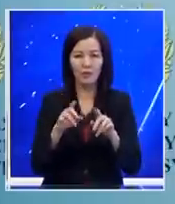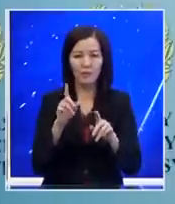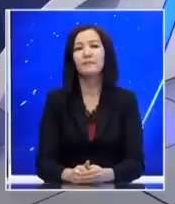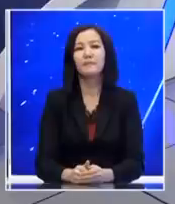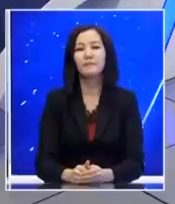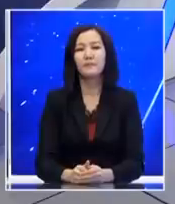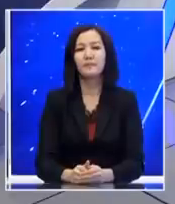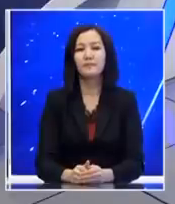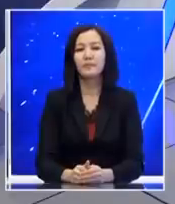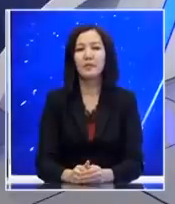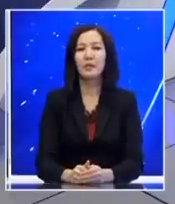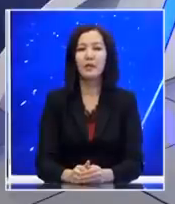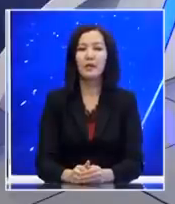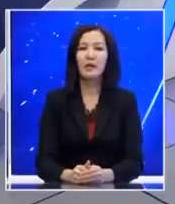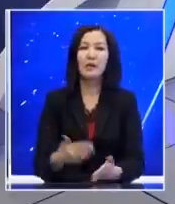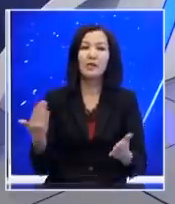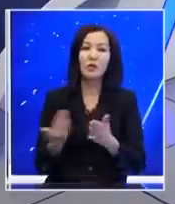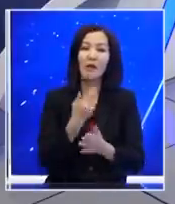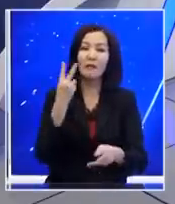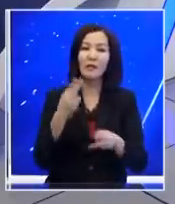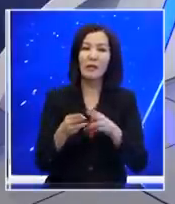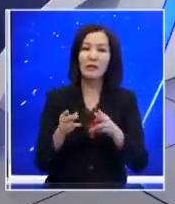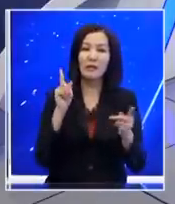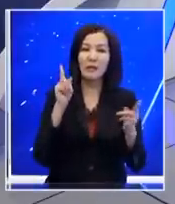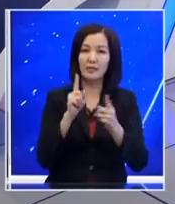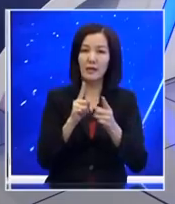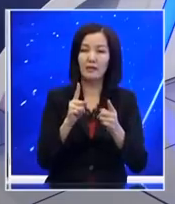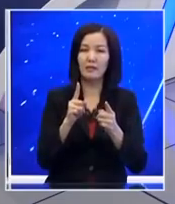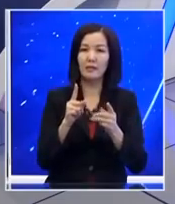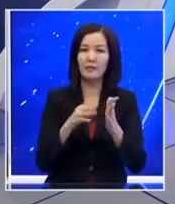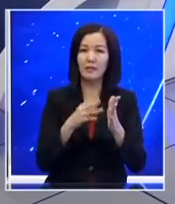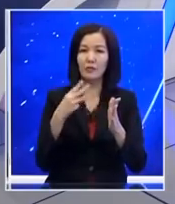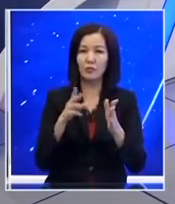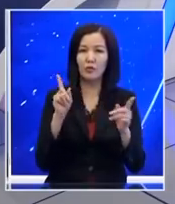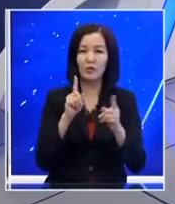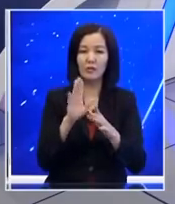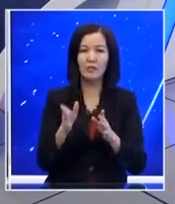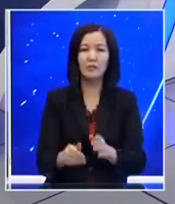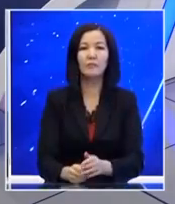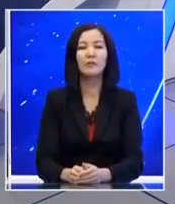тағайындалды. Қадірменді көрермен, айтар ақпаратымыз осы. Біз сіздермен қоштасамыз. Аман сау болыңыздар.